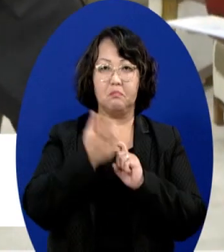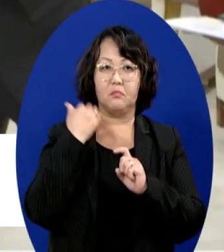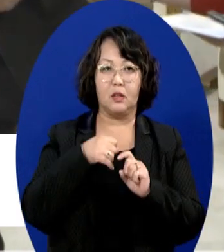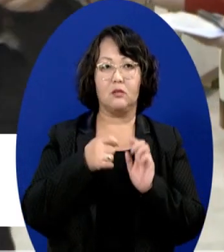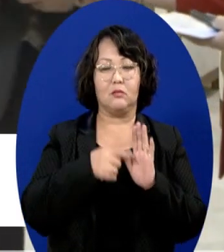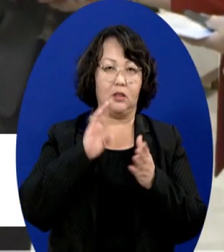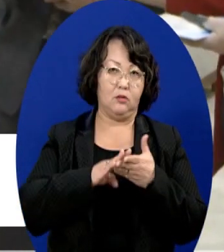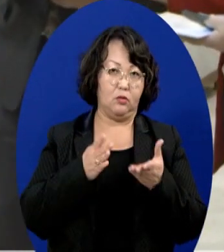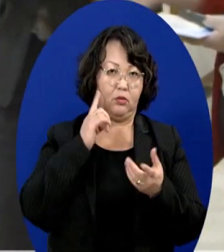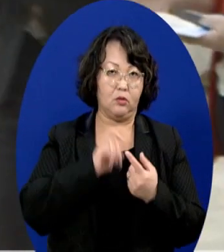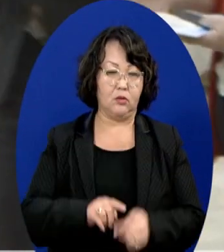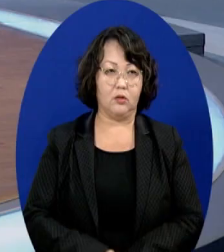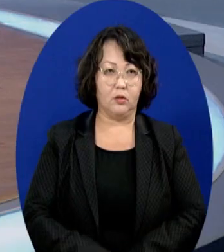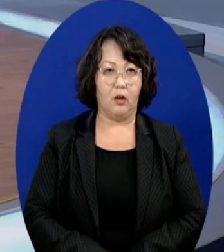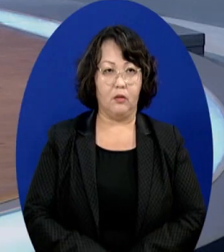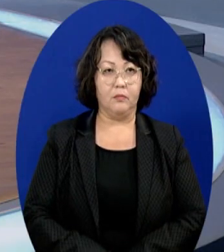онцоллоо.